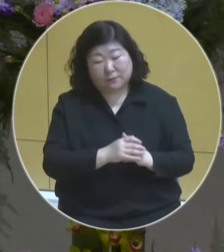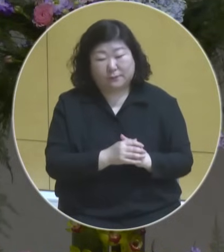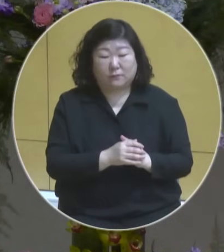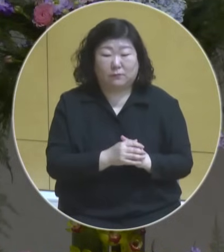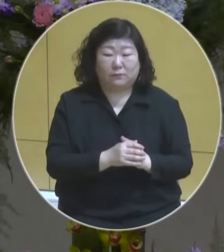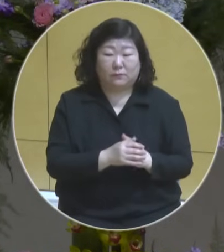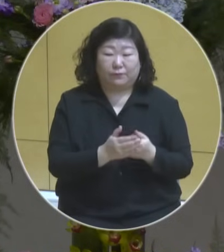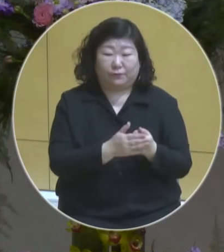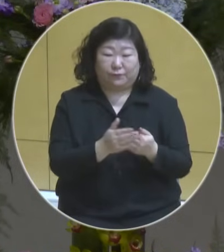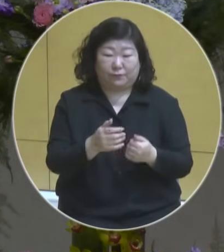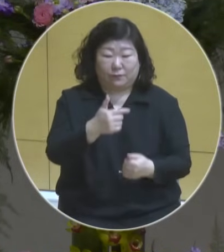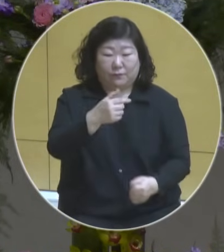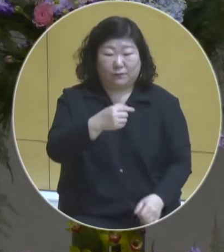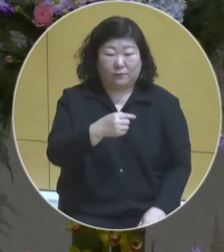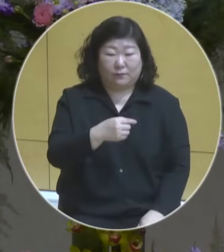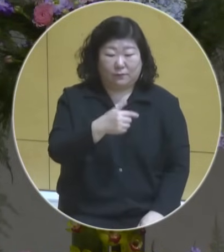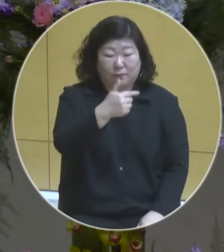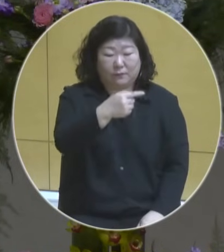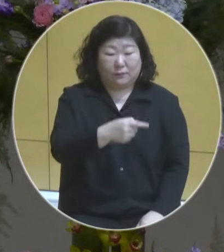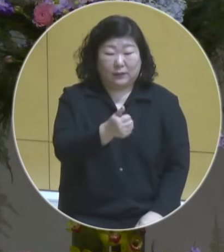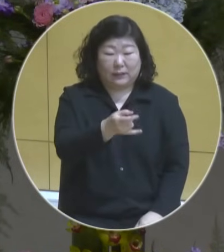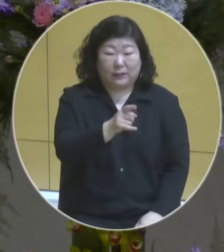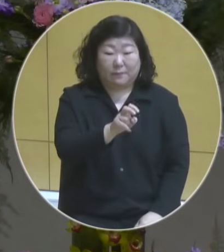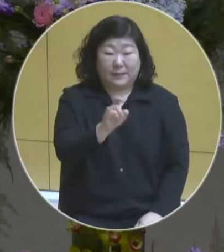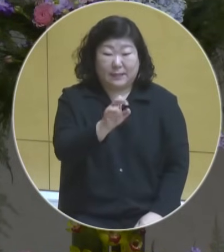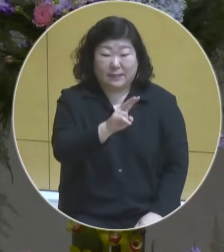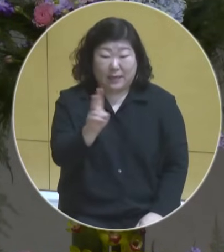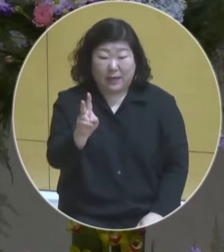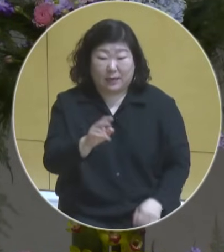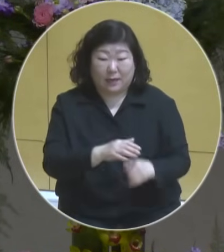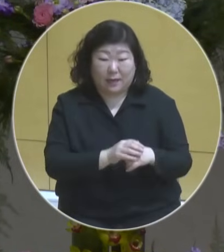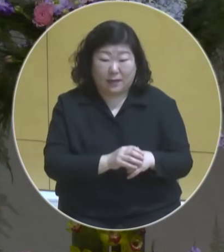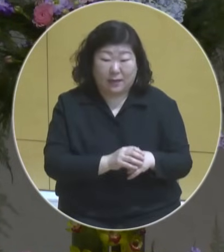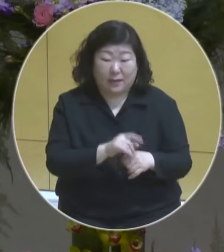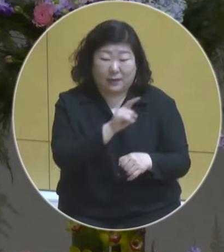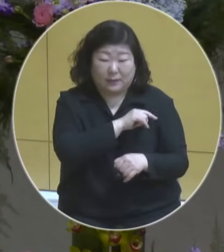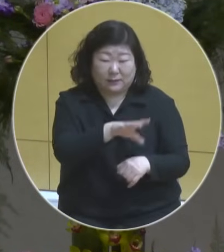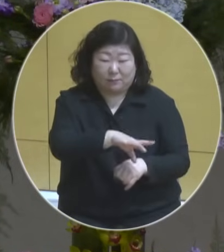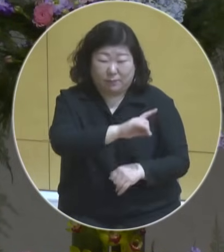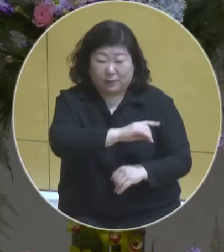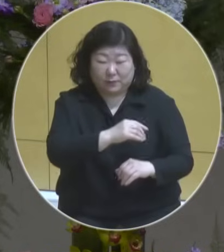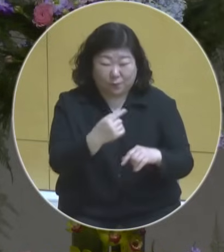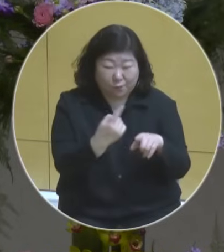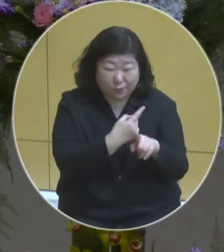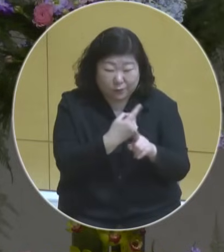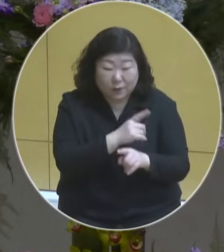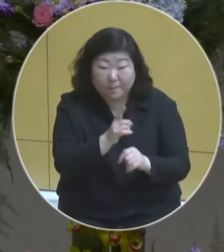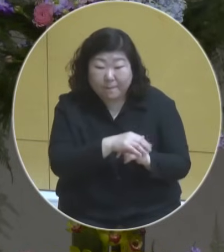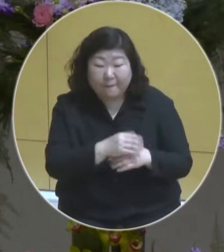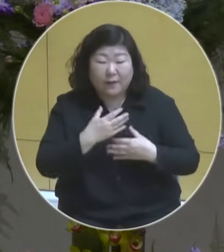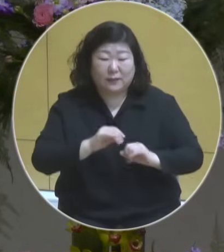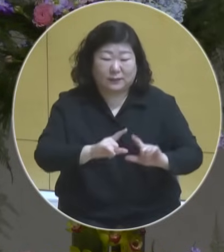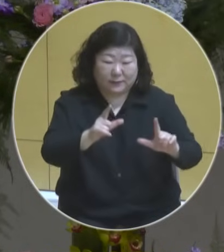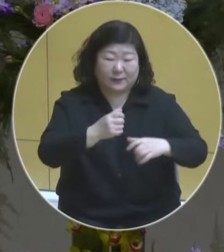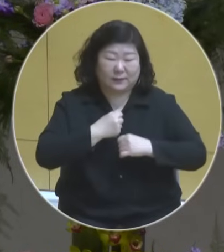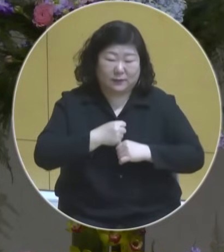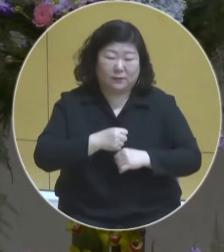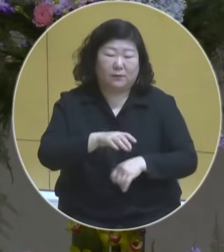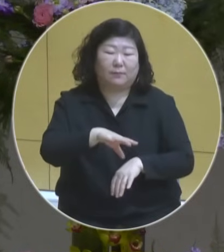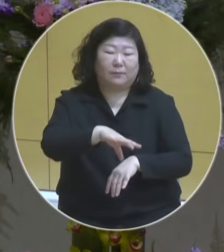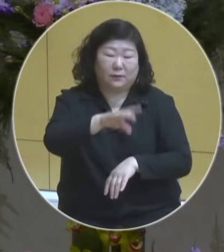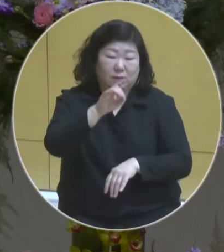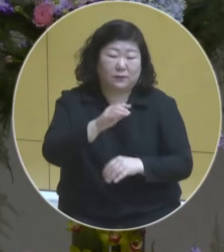그래서이 느헤미야가 제일 먼저 잡은 것 가장 핵심을 두는 기억이 뭡니까 뭐부터 회복했다는 안식을 지키는 것부터 회복하게